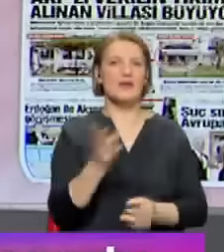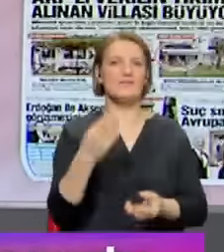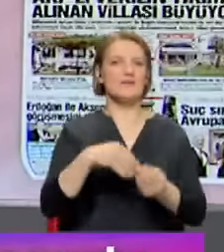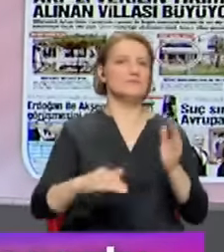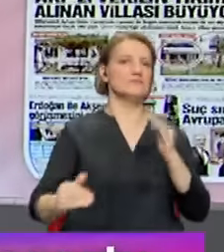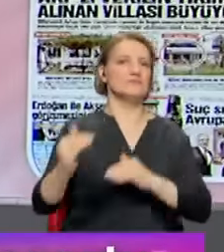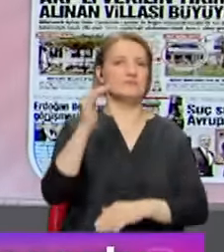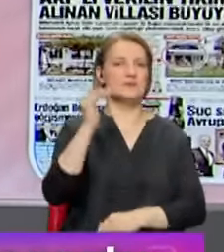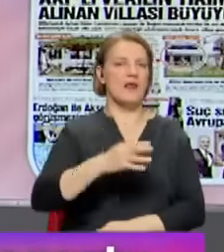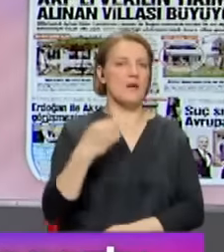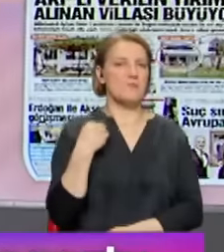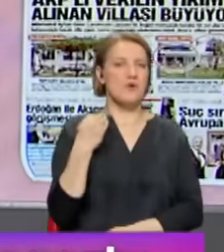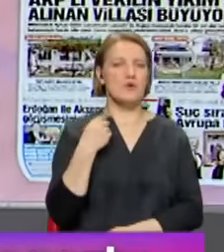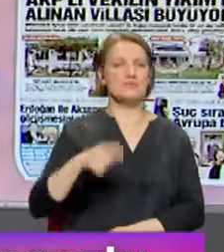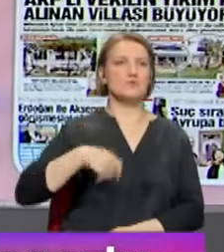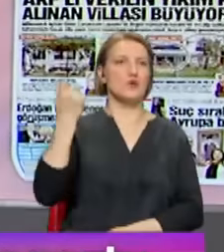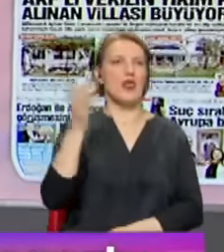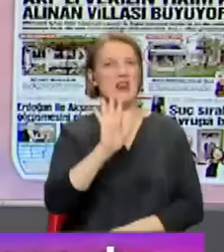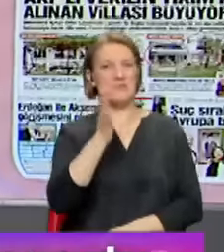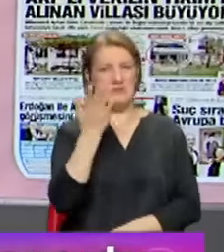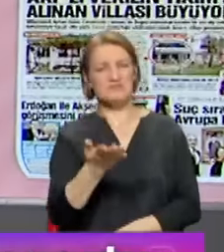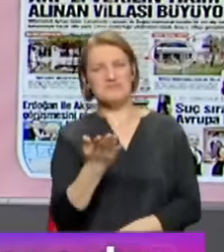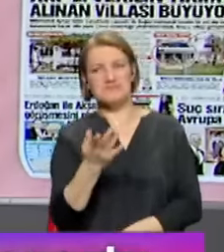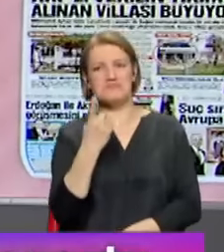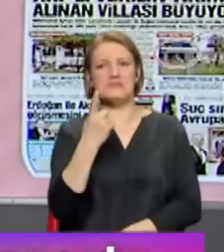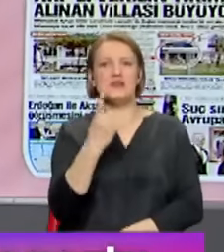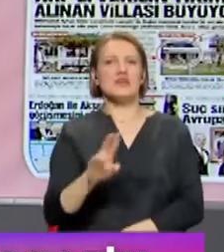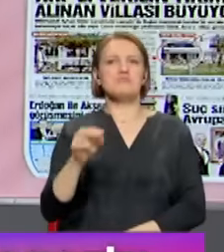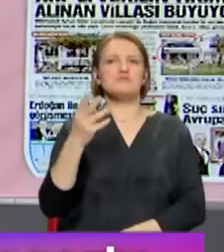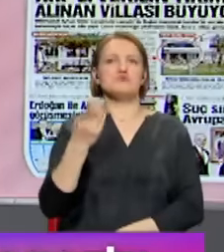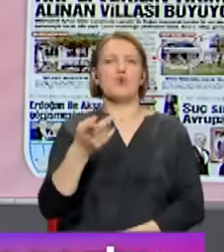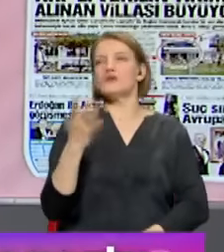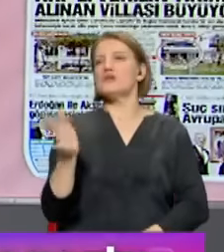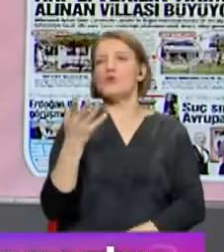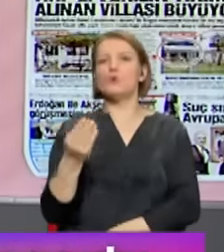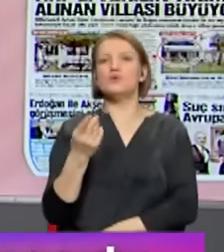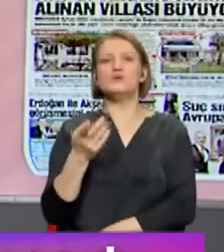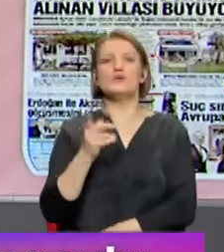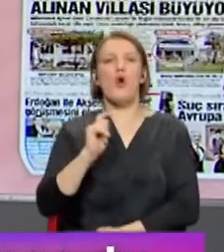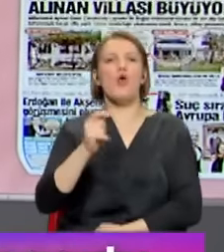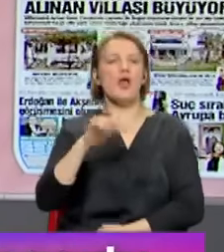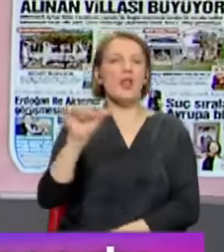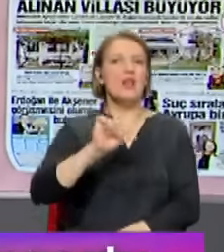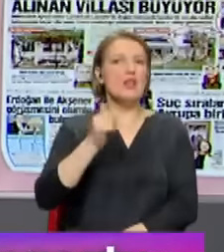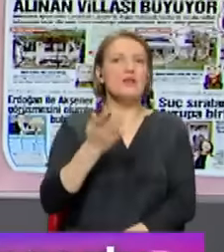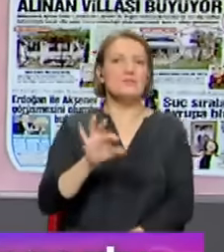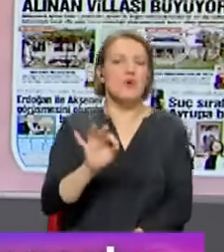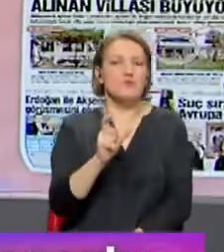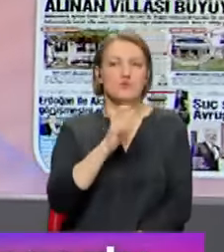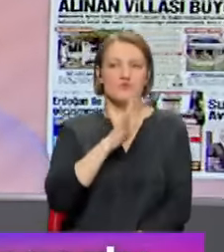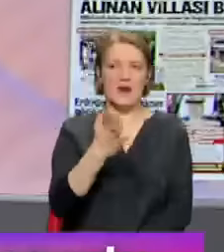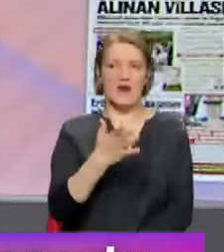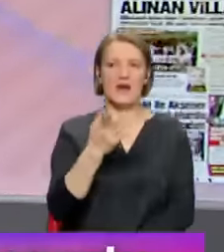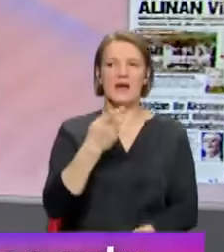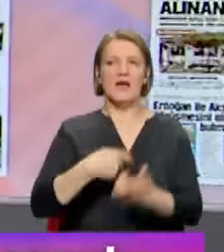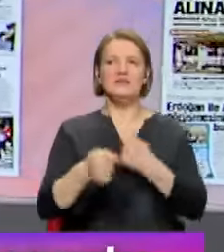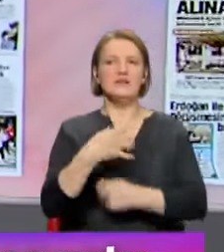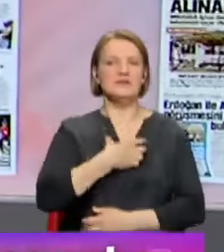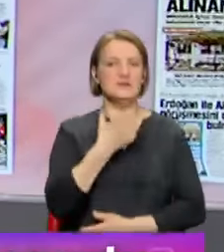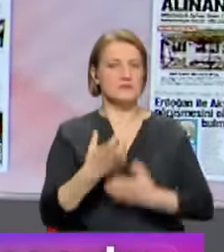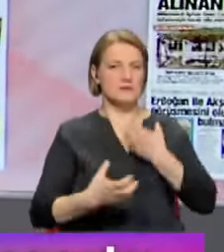artırımı geldi. Borçları atıyorum 50 bin liraysa birden 70 bin lira oldu. Nasıl oldu? Zaten ödeyemiyorlardı. Böyle bir durum var. Esnaf